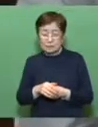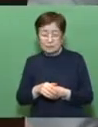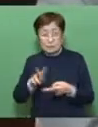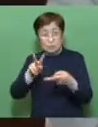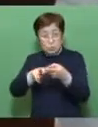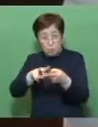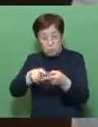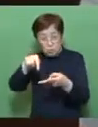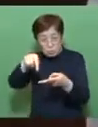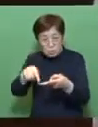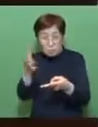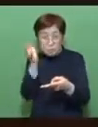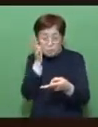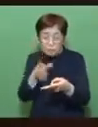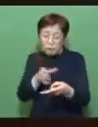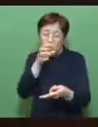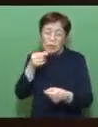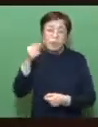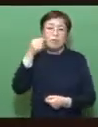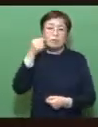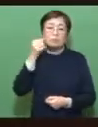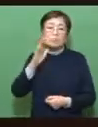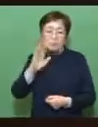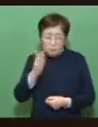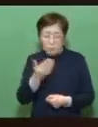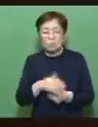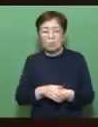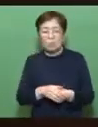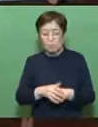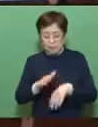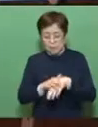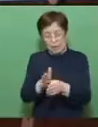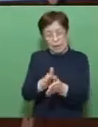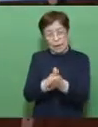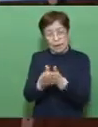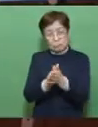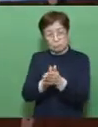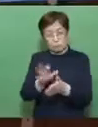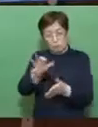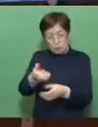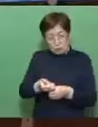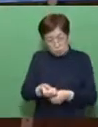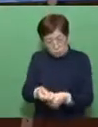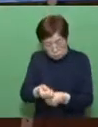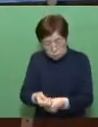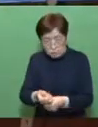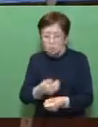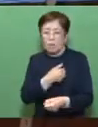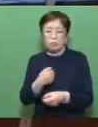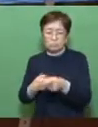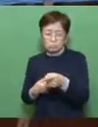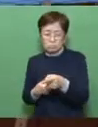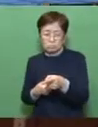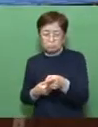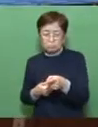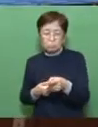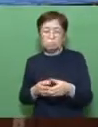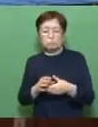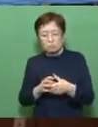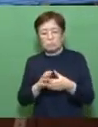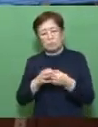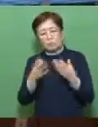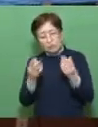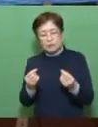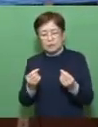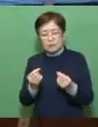さえあればですね飲めなくてもねはいうんあの手を洗ったりトイレを掃除したりできるんですよねはいだから水